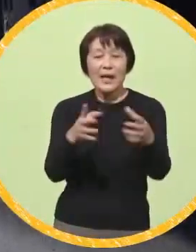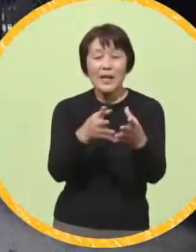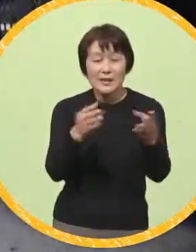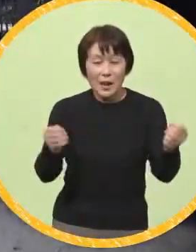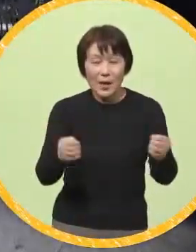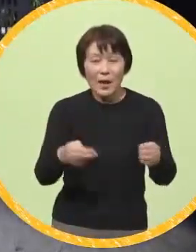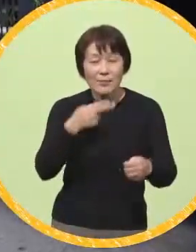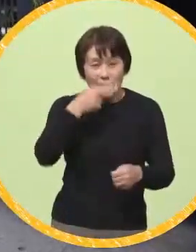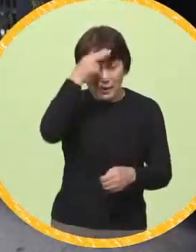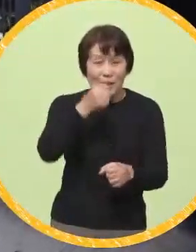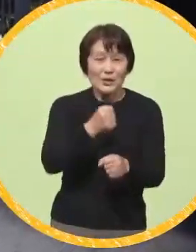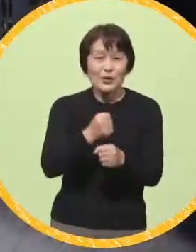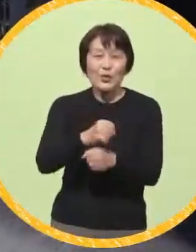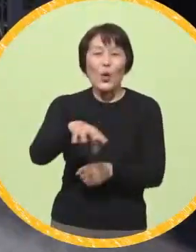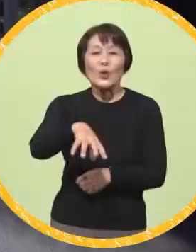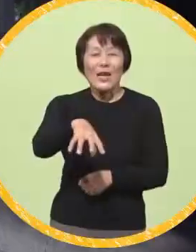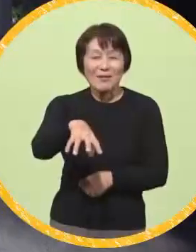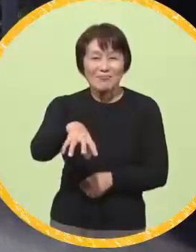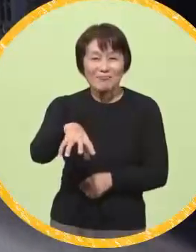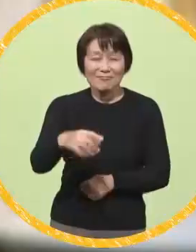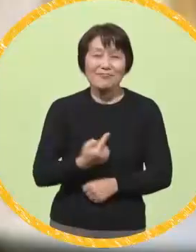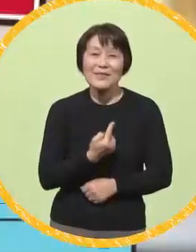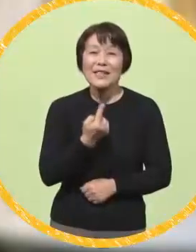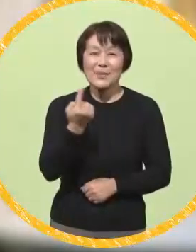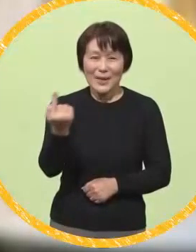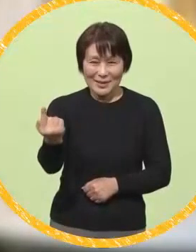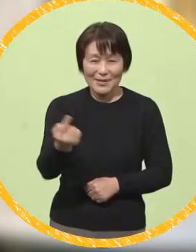造さん、ちょっと行っちゃいまし